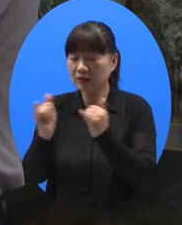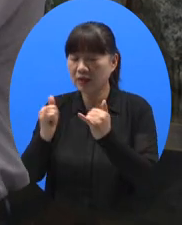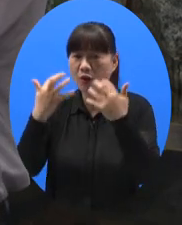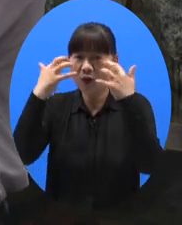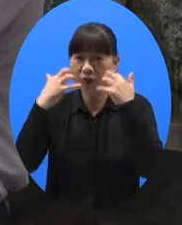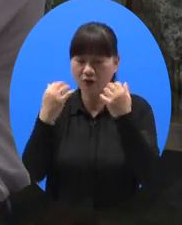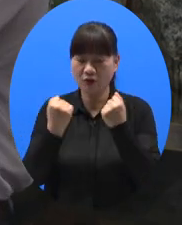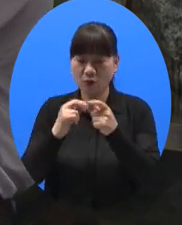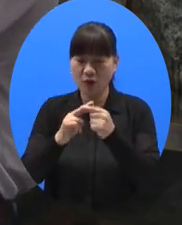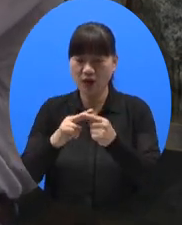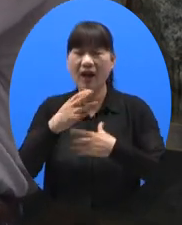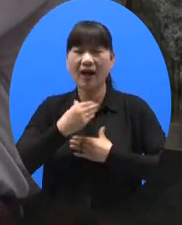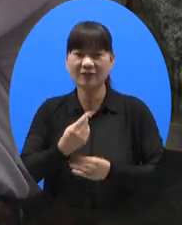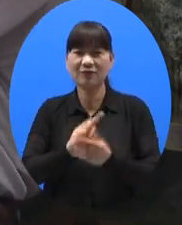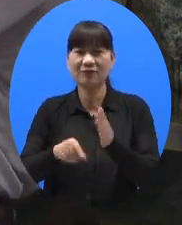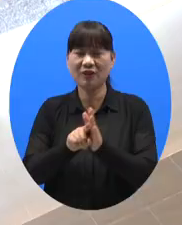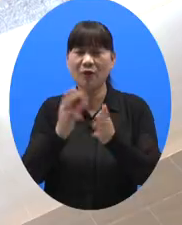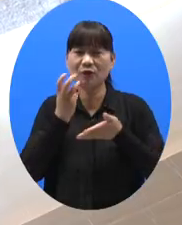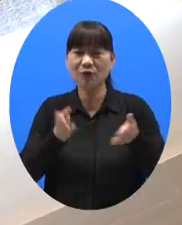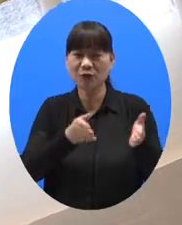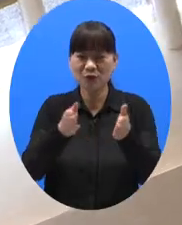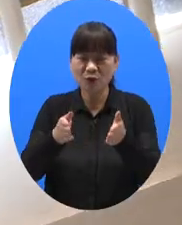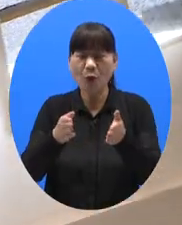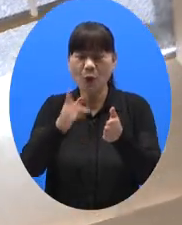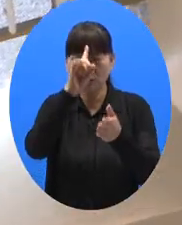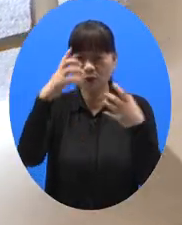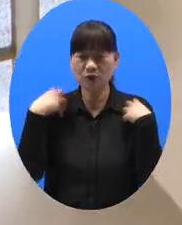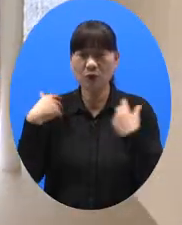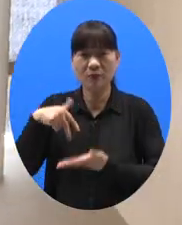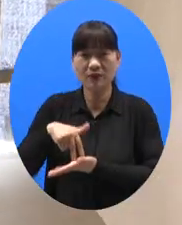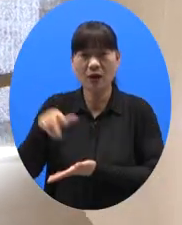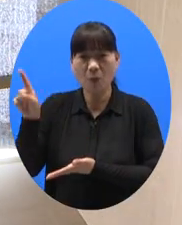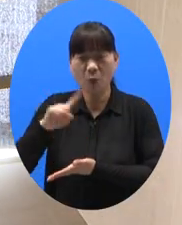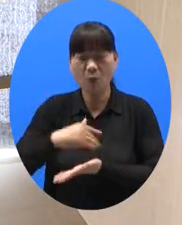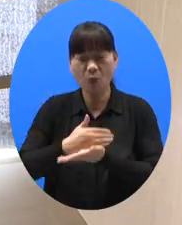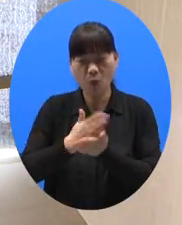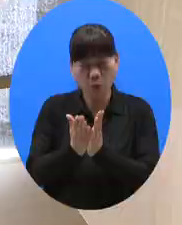여름철 건강과 안전을 위해 경기도는 전방위로